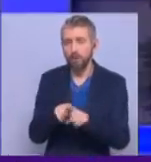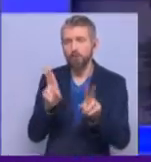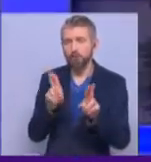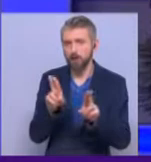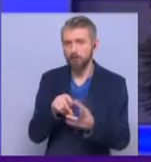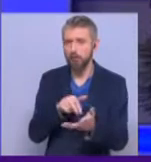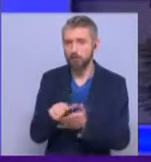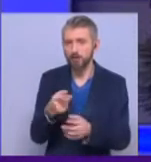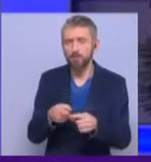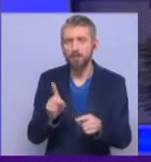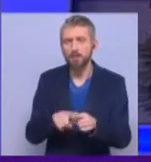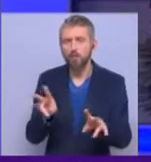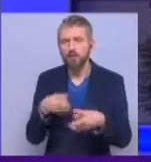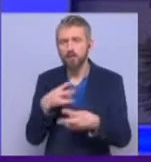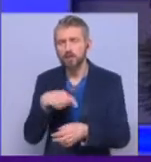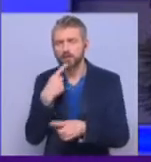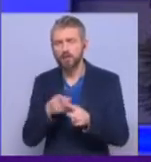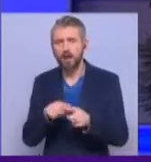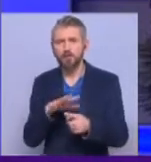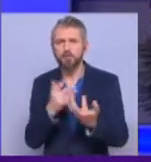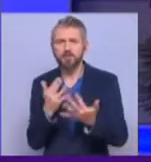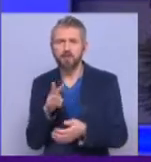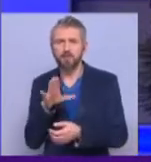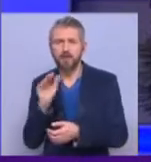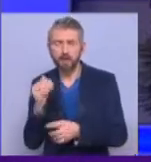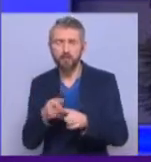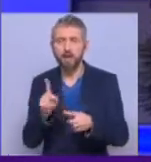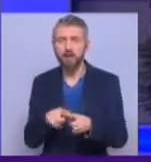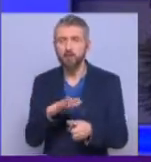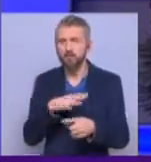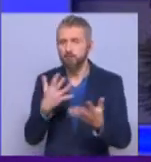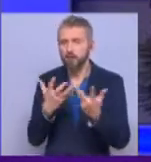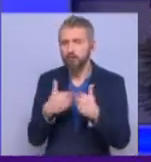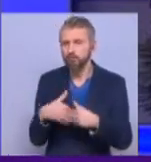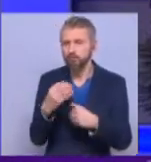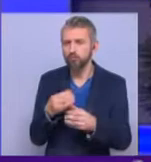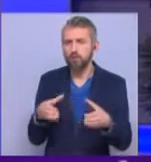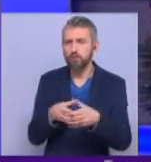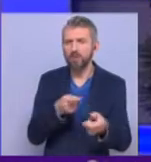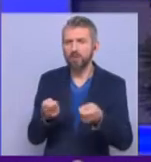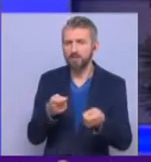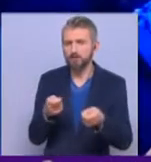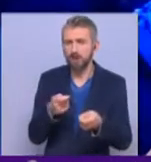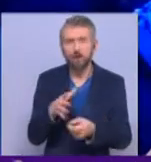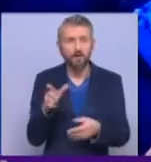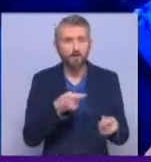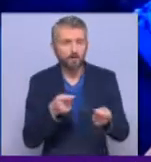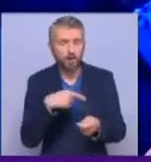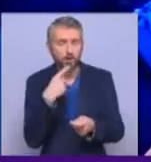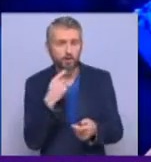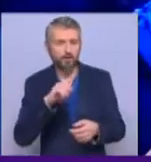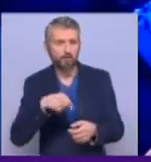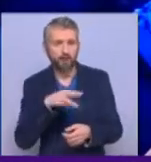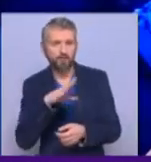и пошли. Поэтому не надо говорить, что это было требование МВФ, это был просчет еще правительства. Просто влада говорит веща, что за вымогу МВФ,